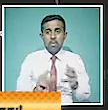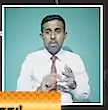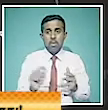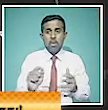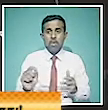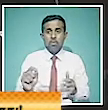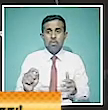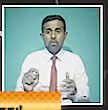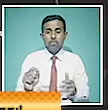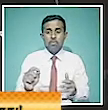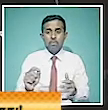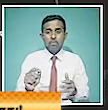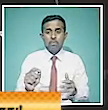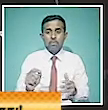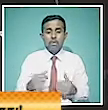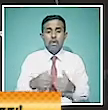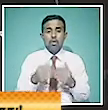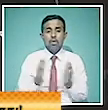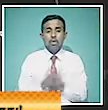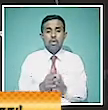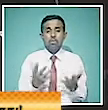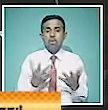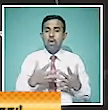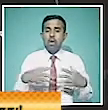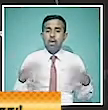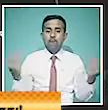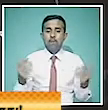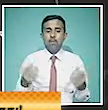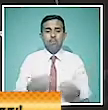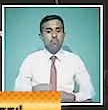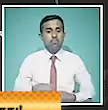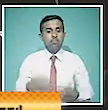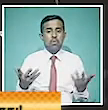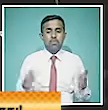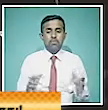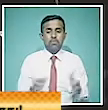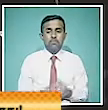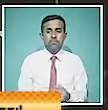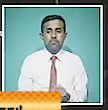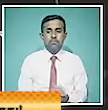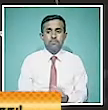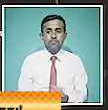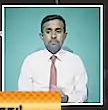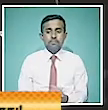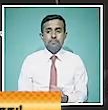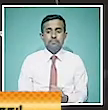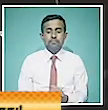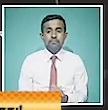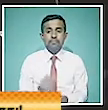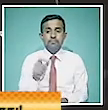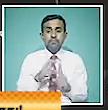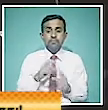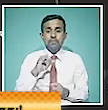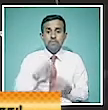அவைகள் எல்லாவற்றையும் இல்லத்தாக்கி அப்படியே அழித்திருக்கிறார்கள். மக்களுக்கு கொடுத்த பேமிட்டை, அரசாங்க அதிபரினால் கொடுத்த